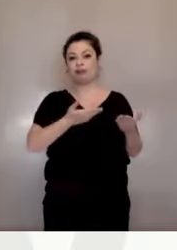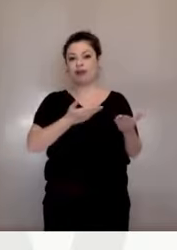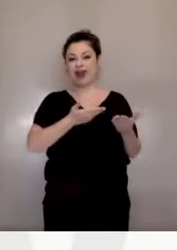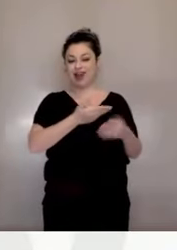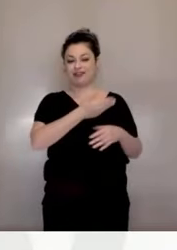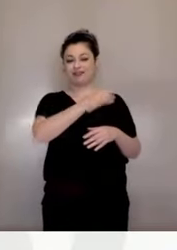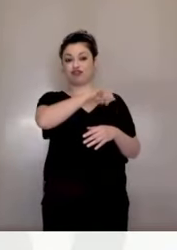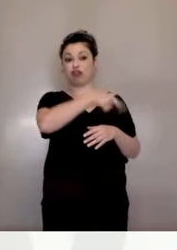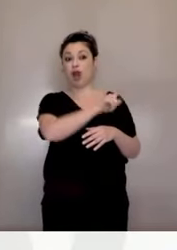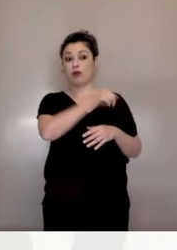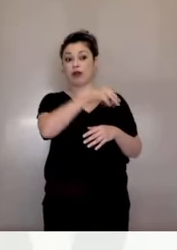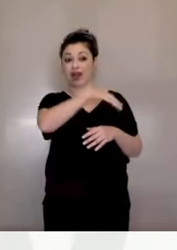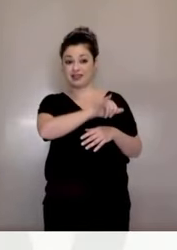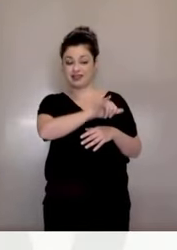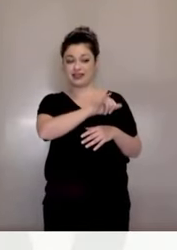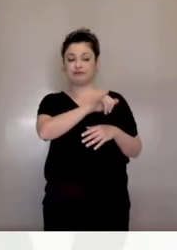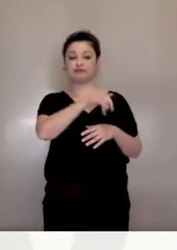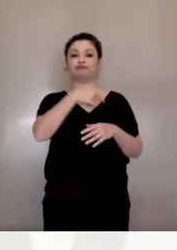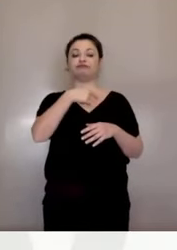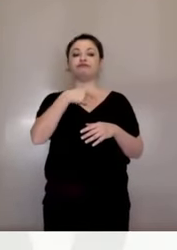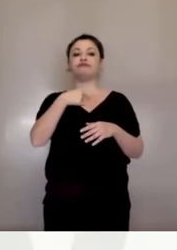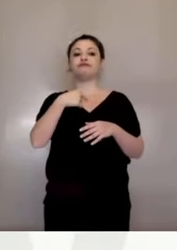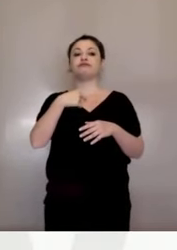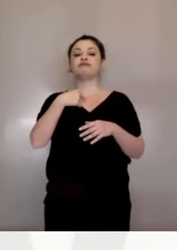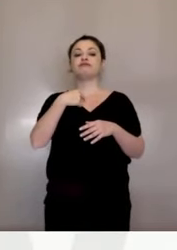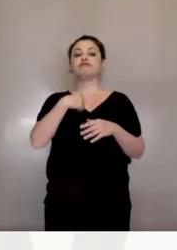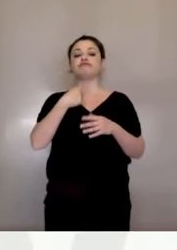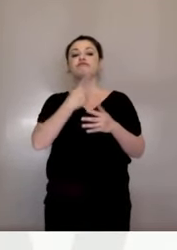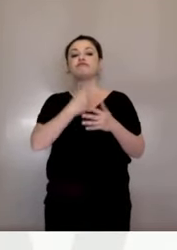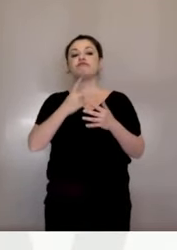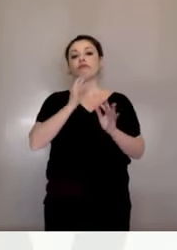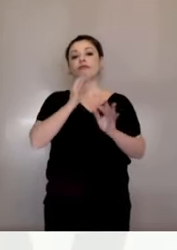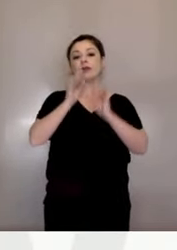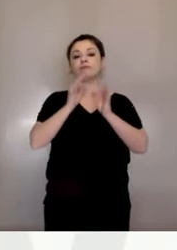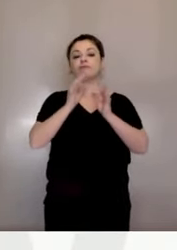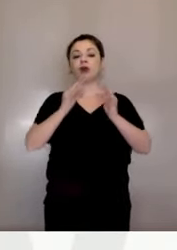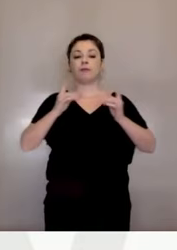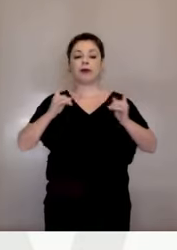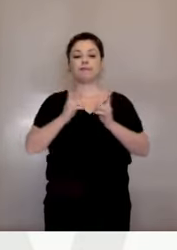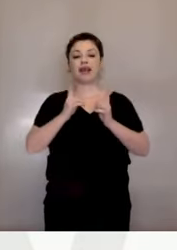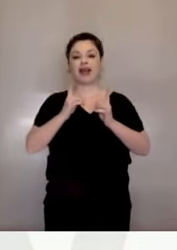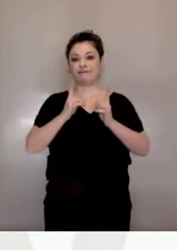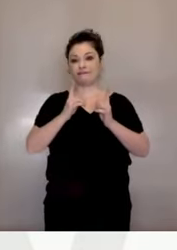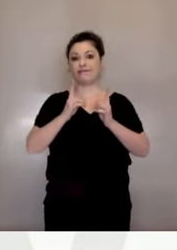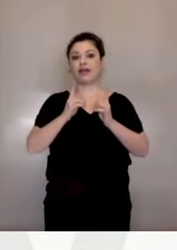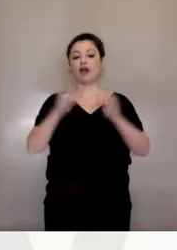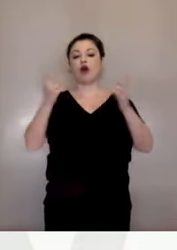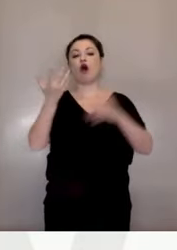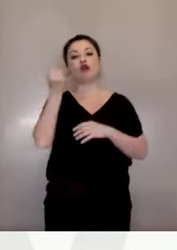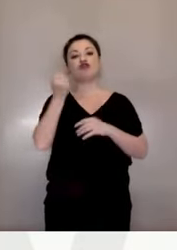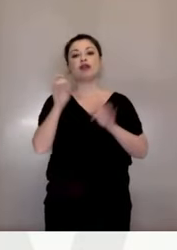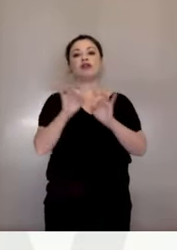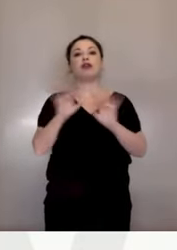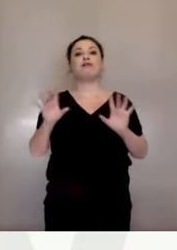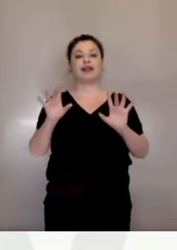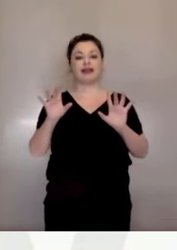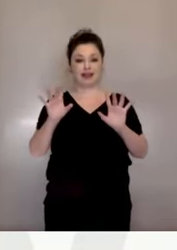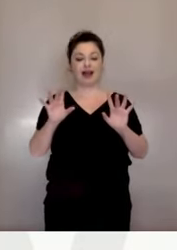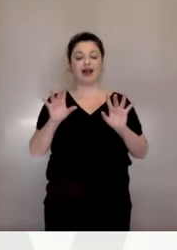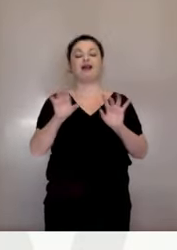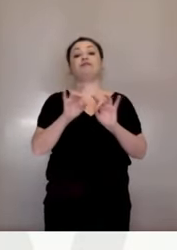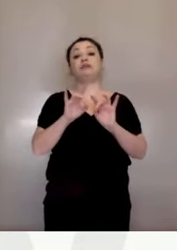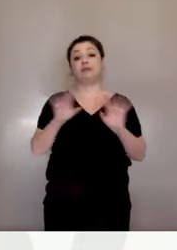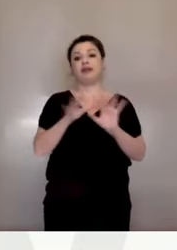Con il mio intervento cercherò di inquadrare brevemente il concetto di libertà alla luce di quanto oggi ha